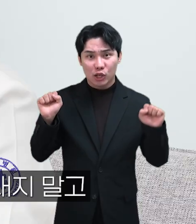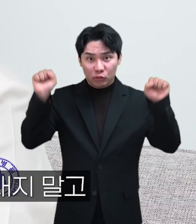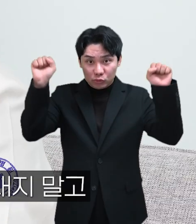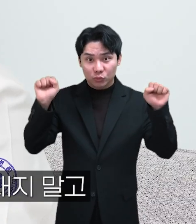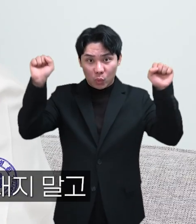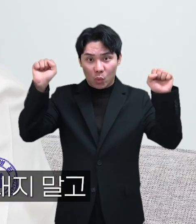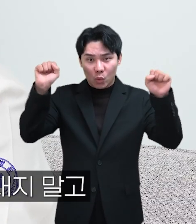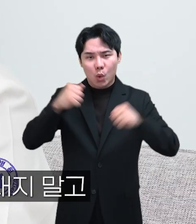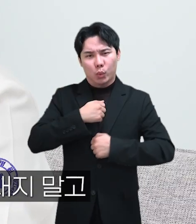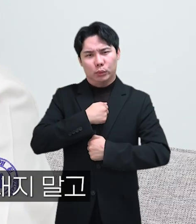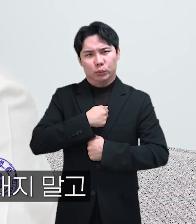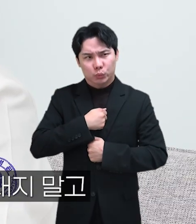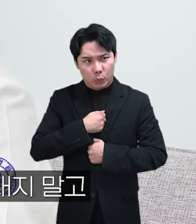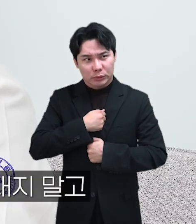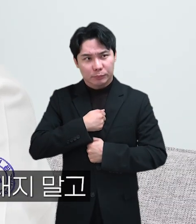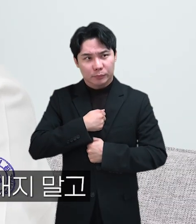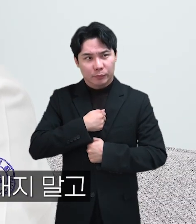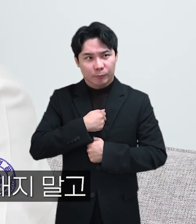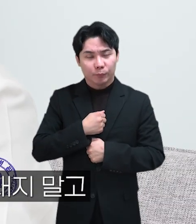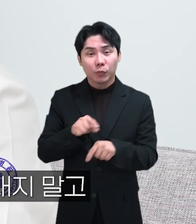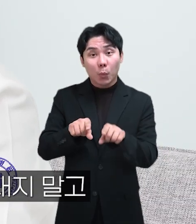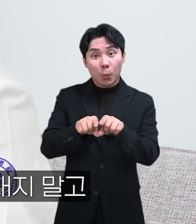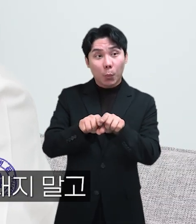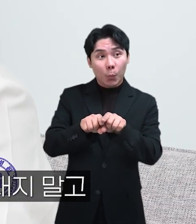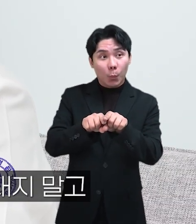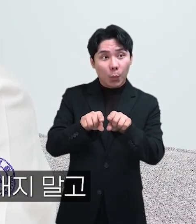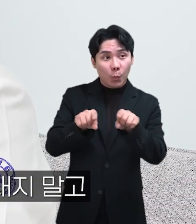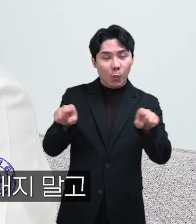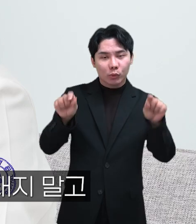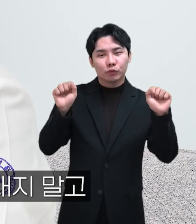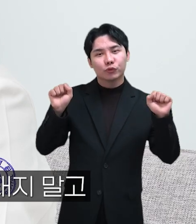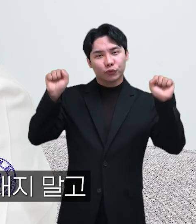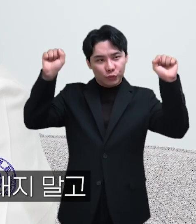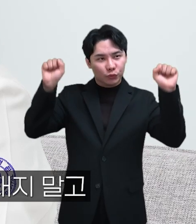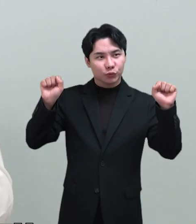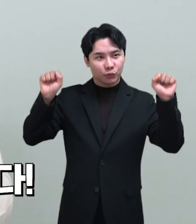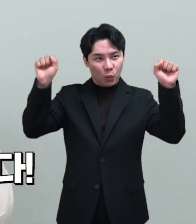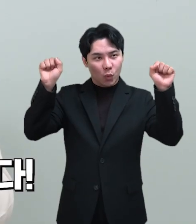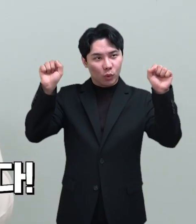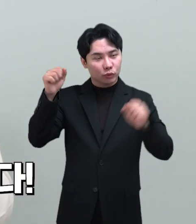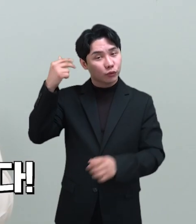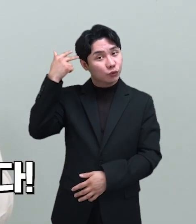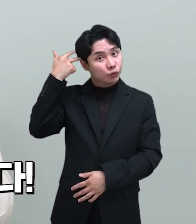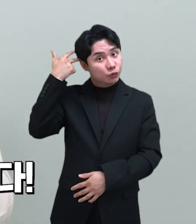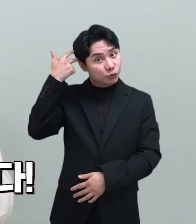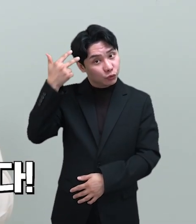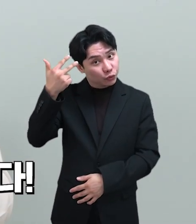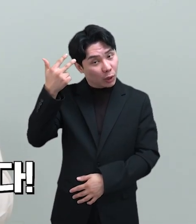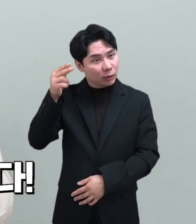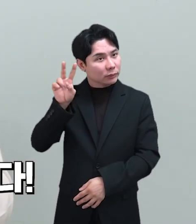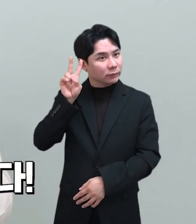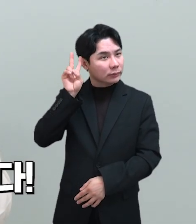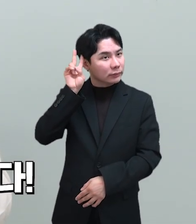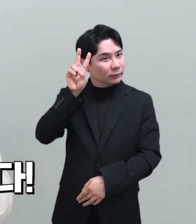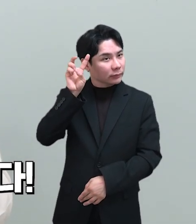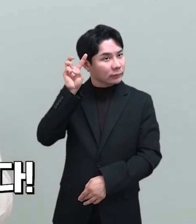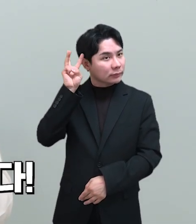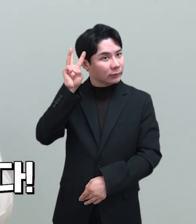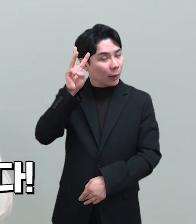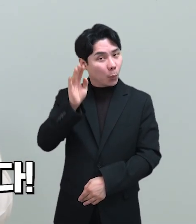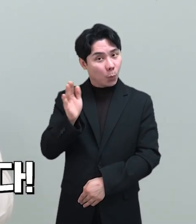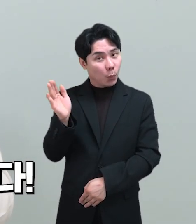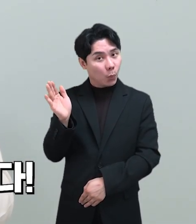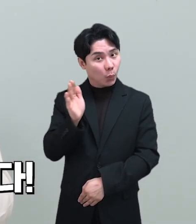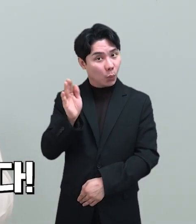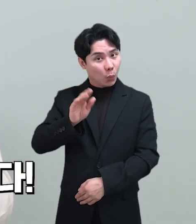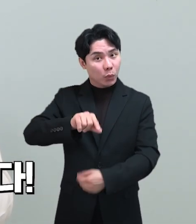않습니다. 저희가 권하고 싶은 것은 가급적이면 욕심을 내지 말고 중간 강도 운동을 일주일에 150분